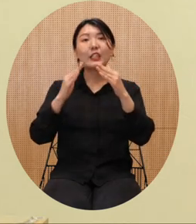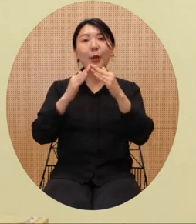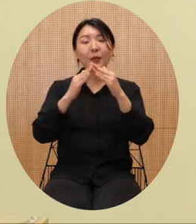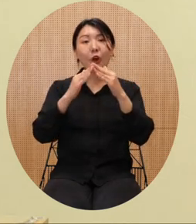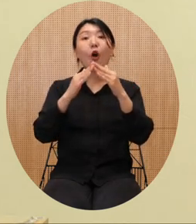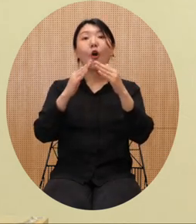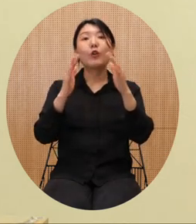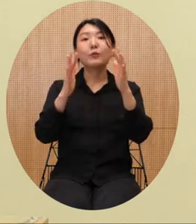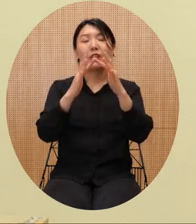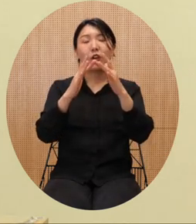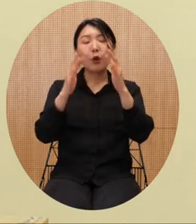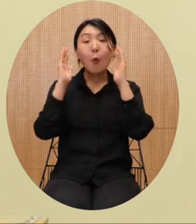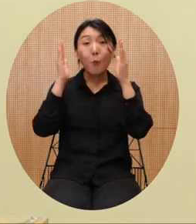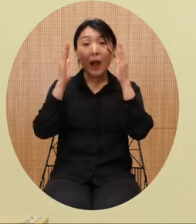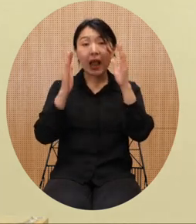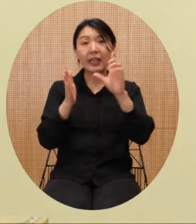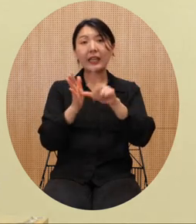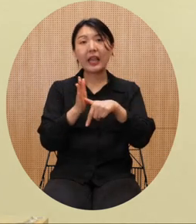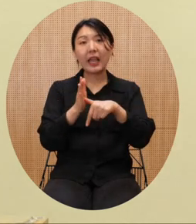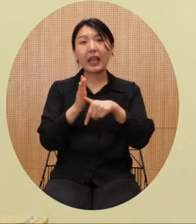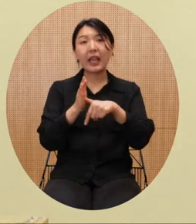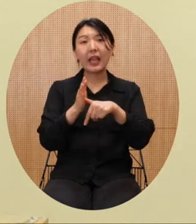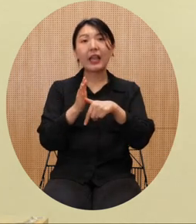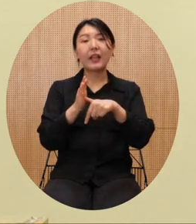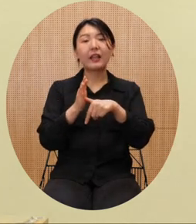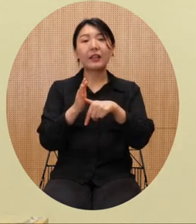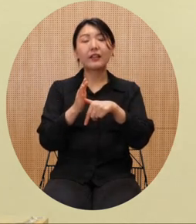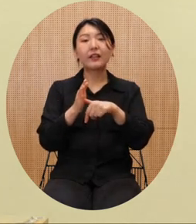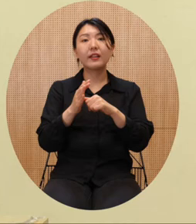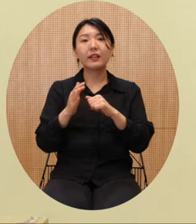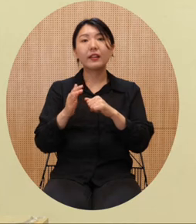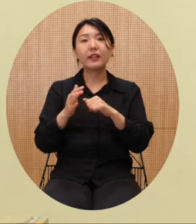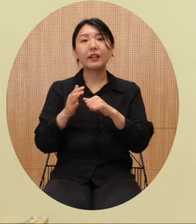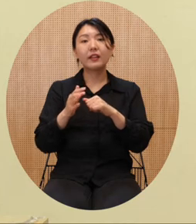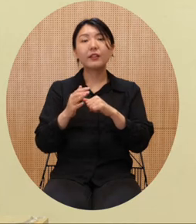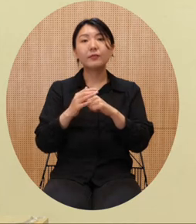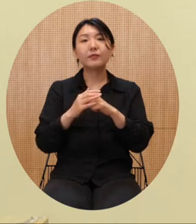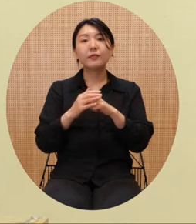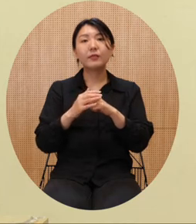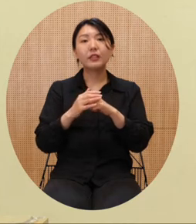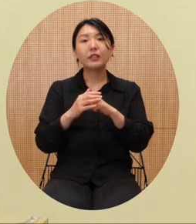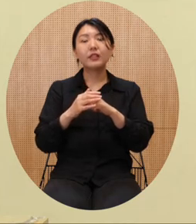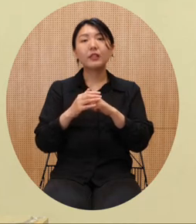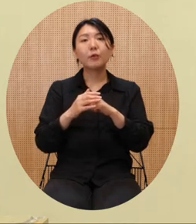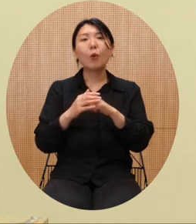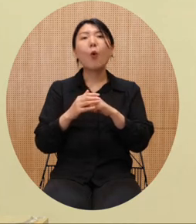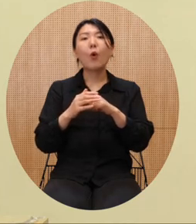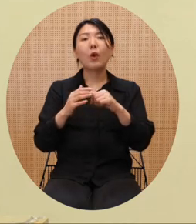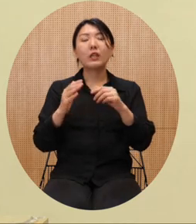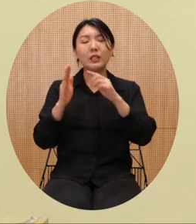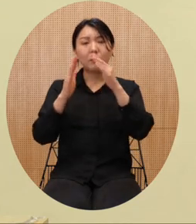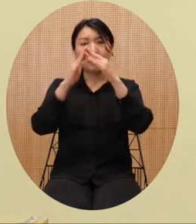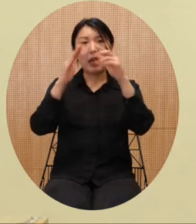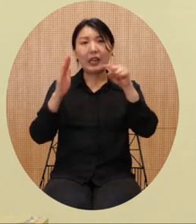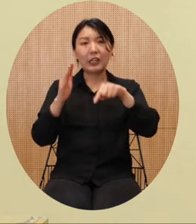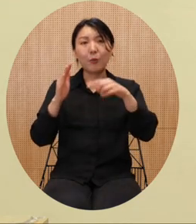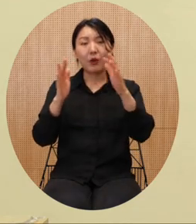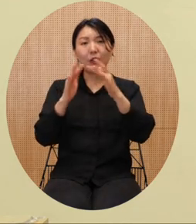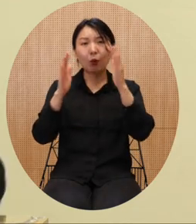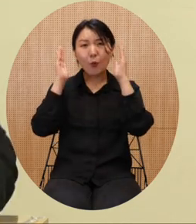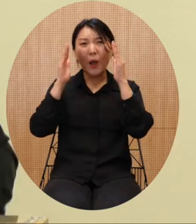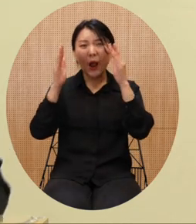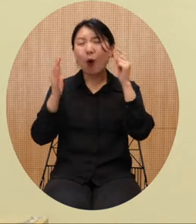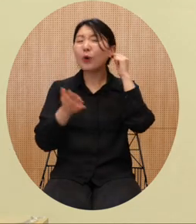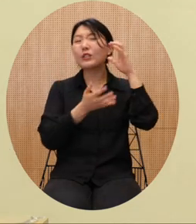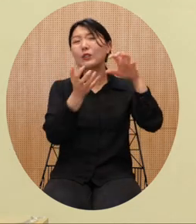온라인 수업을 하다 보면은 두 아이들이 수업을 한다고 하더라도 굉장히 혼잡합니다. 시끄럽고 공부에